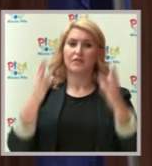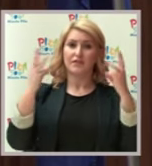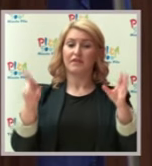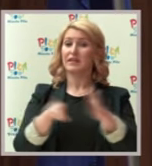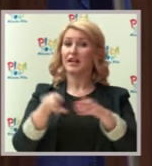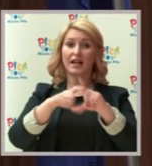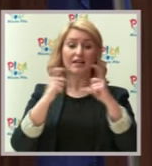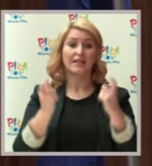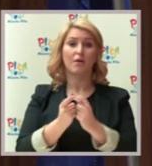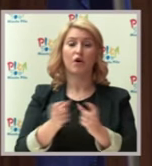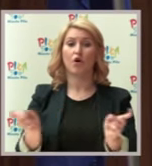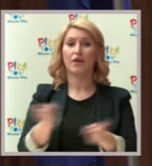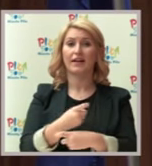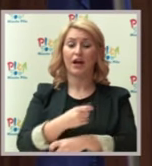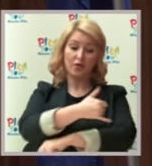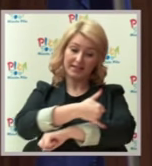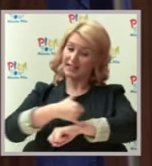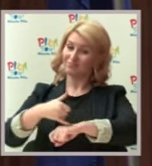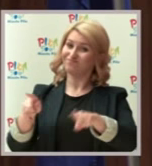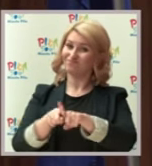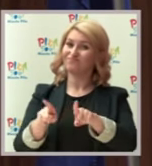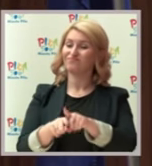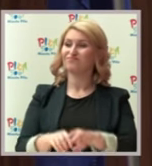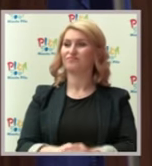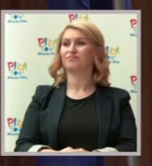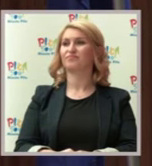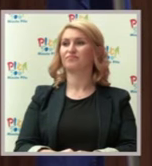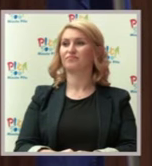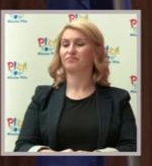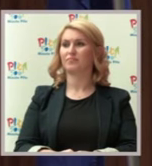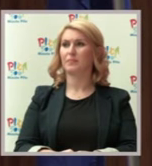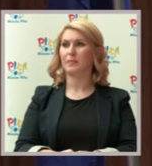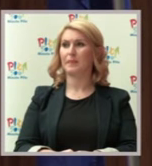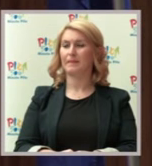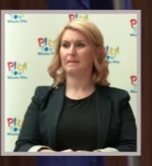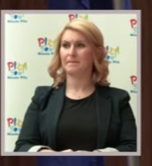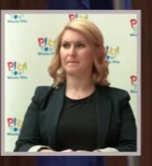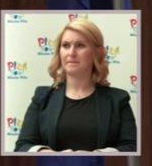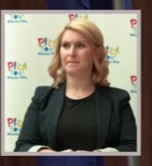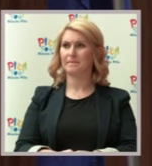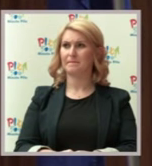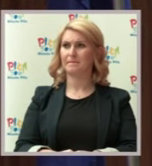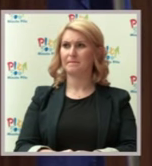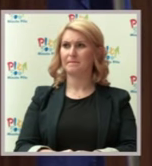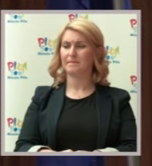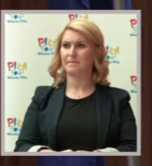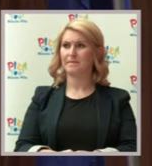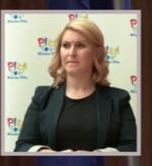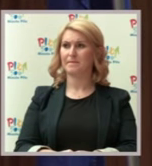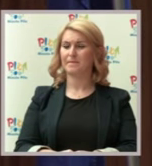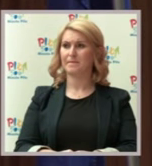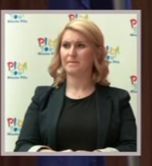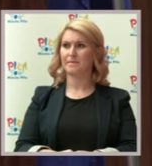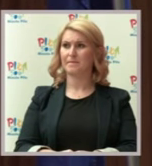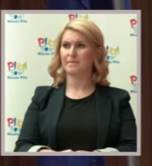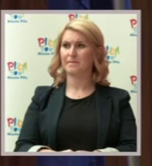bo na pewno przełoży się to na wynik również finansowy. Dzisiaj też